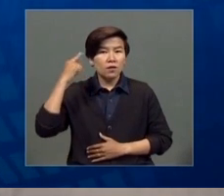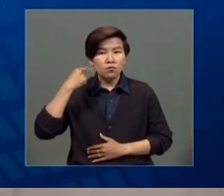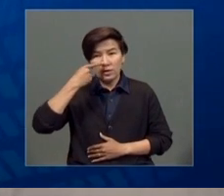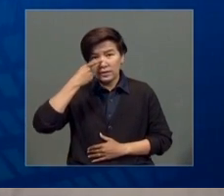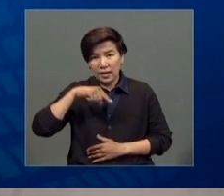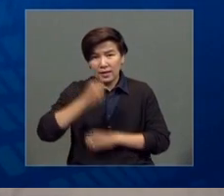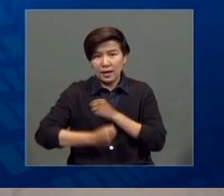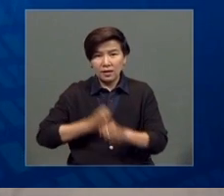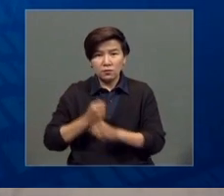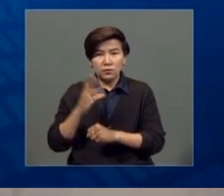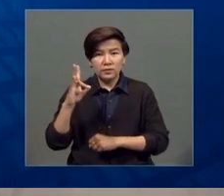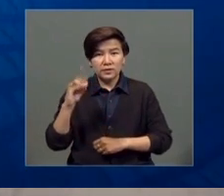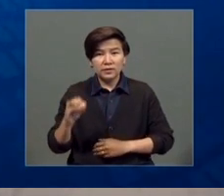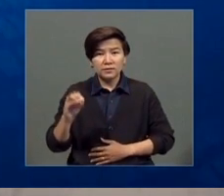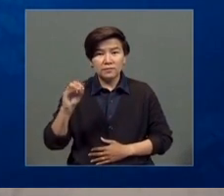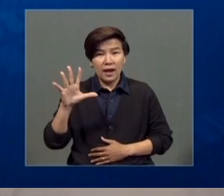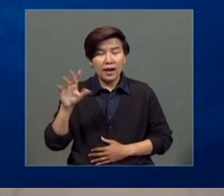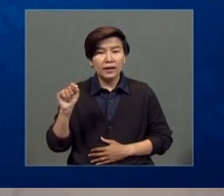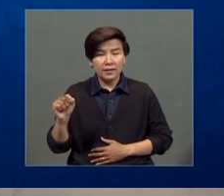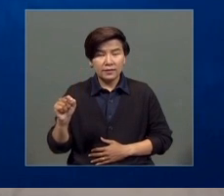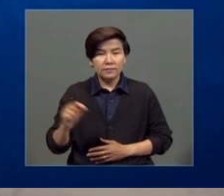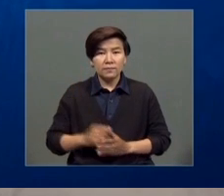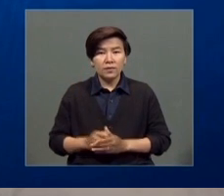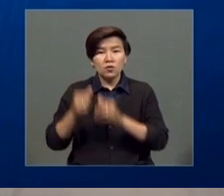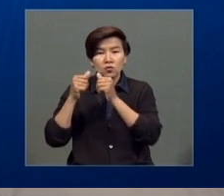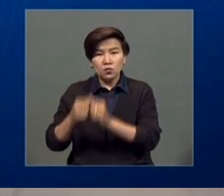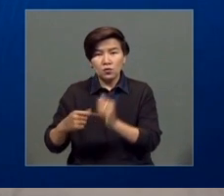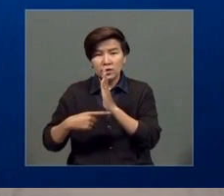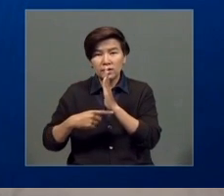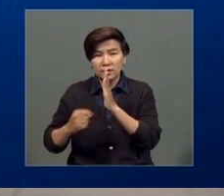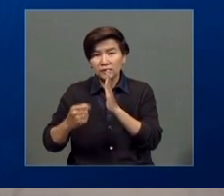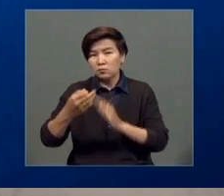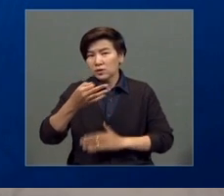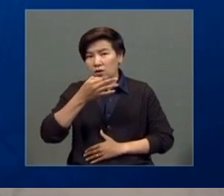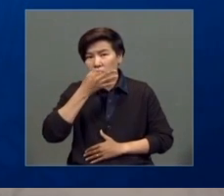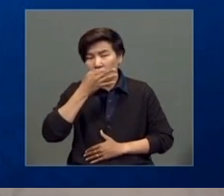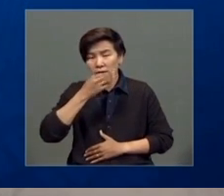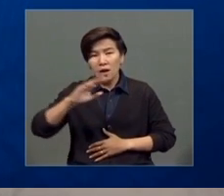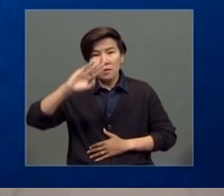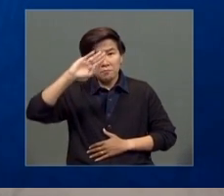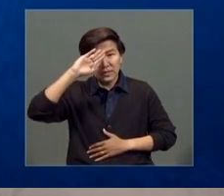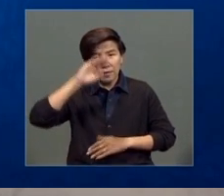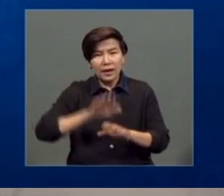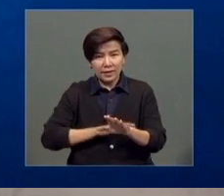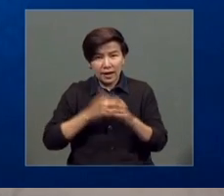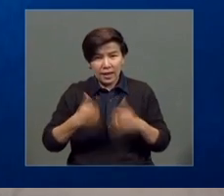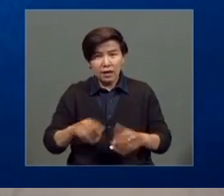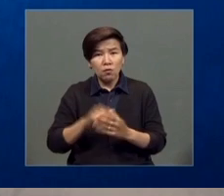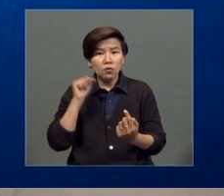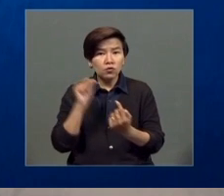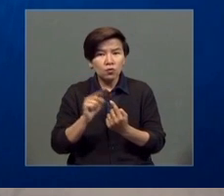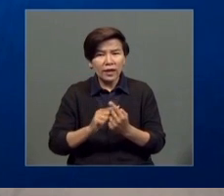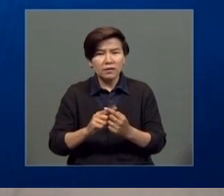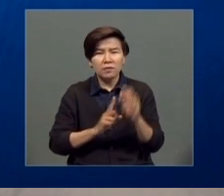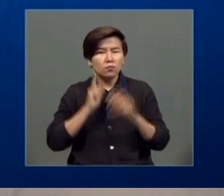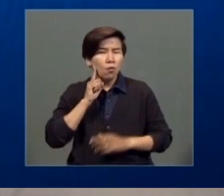ากนั้น7มกราคมตรวจพบเชื้อและรักษาตัวในโรงพยาบาลร่วมเดือนจำได้ใช่ไหมที่ไปเจอสถานบัน